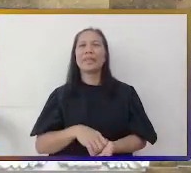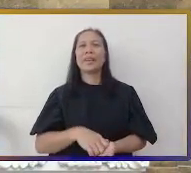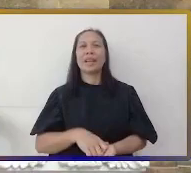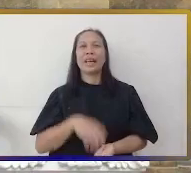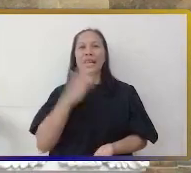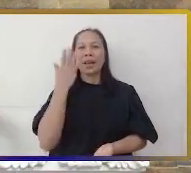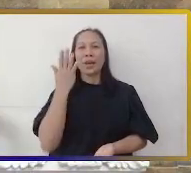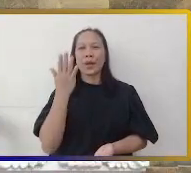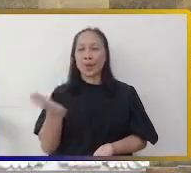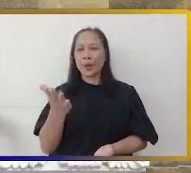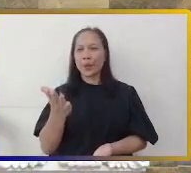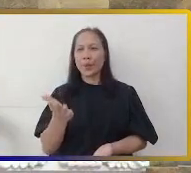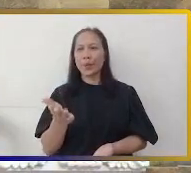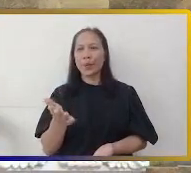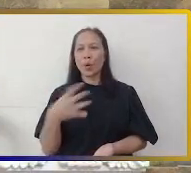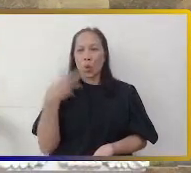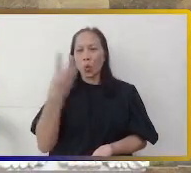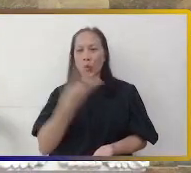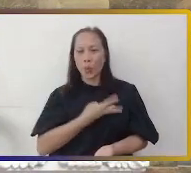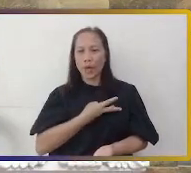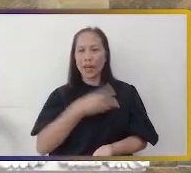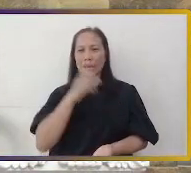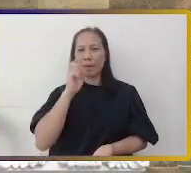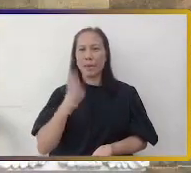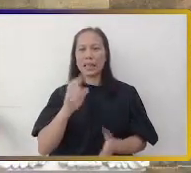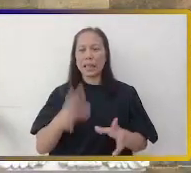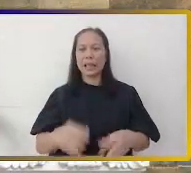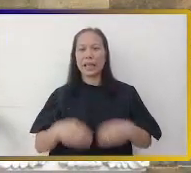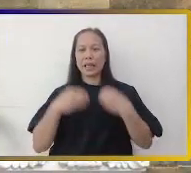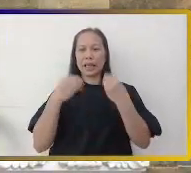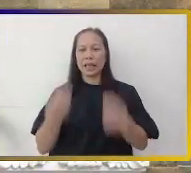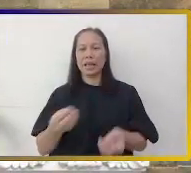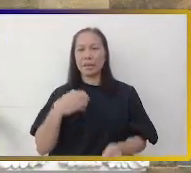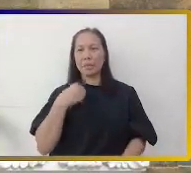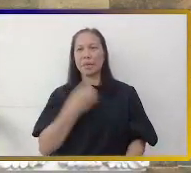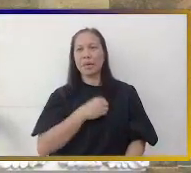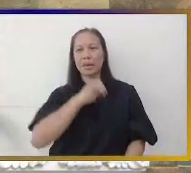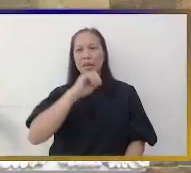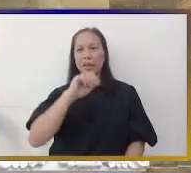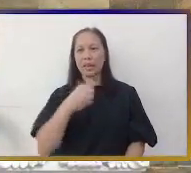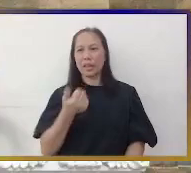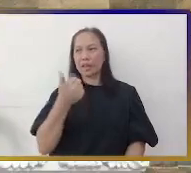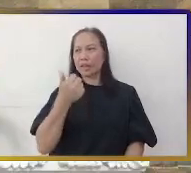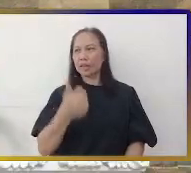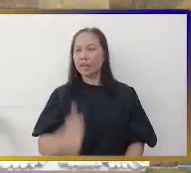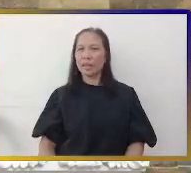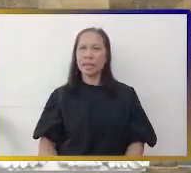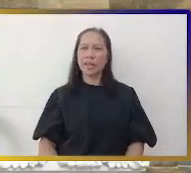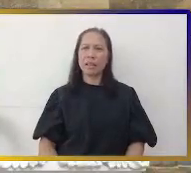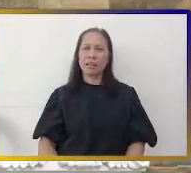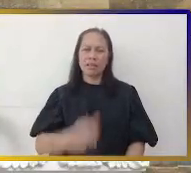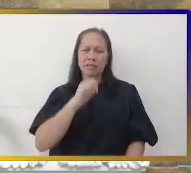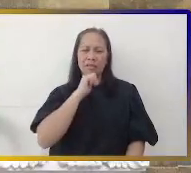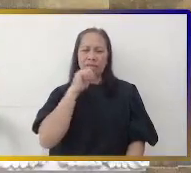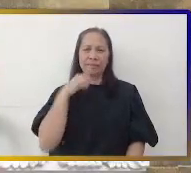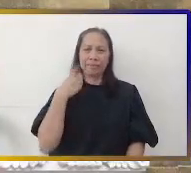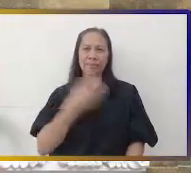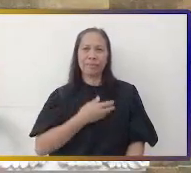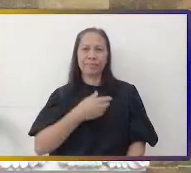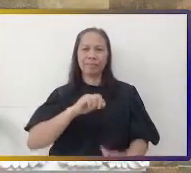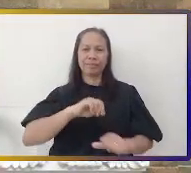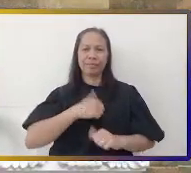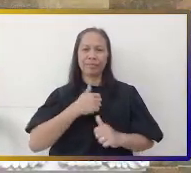ka you see ibig k sabihin lang mga kapatid hindi tayong pwedeng magmalaki sa sa Diyos dahil